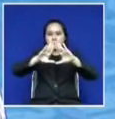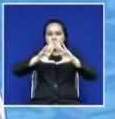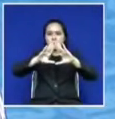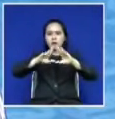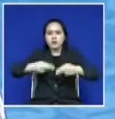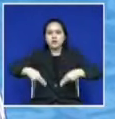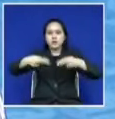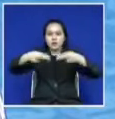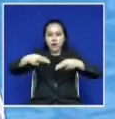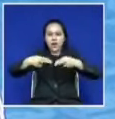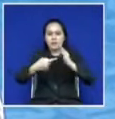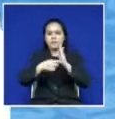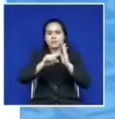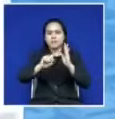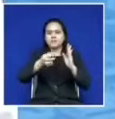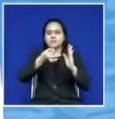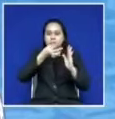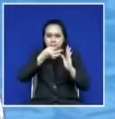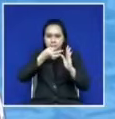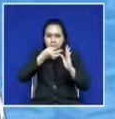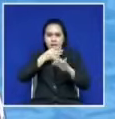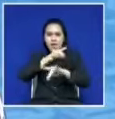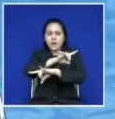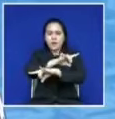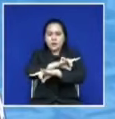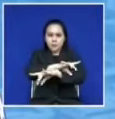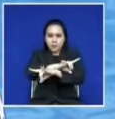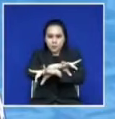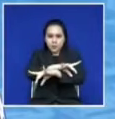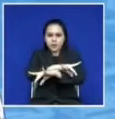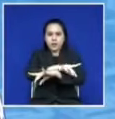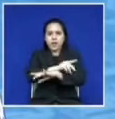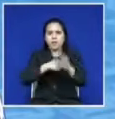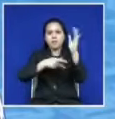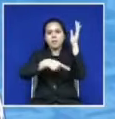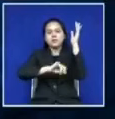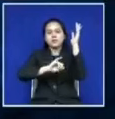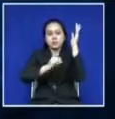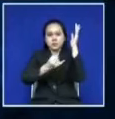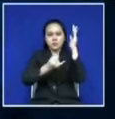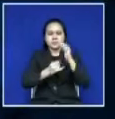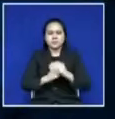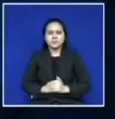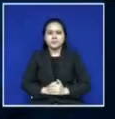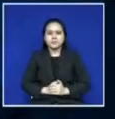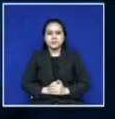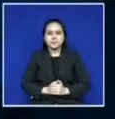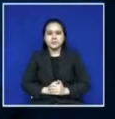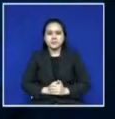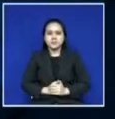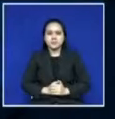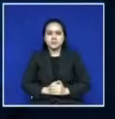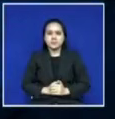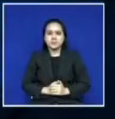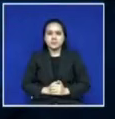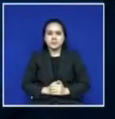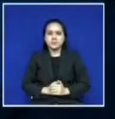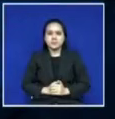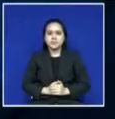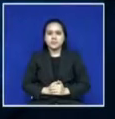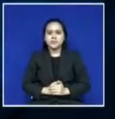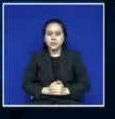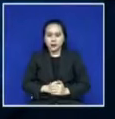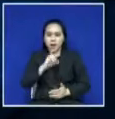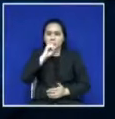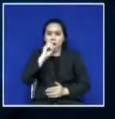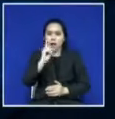สุสาครแล้วก็เพชรบุรีประจวบคีรีขันธ์นะครับอยากจะได้ยืนยันนะครับว่าใน8